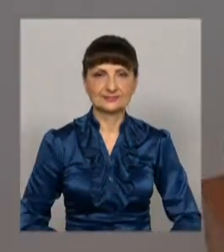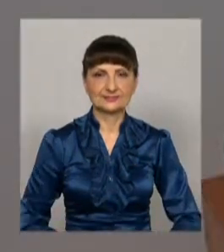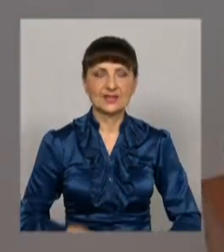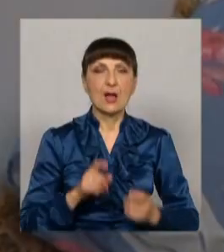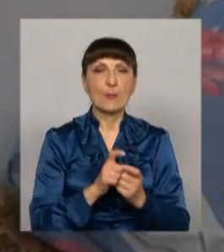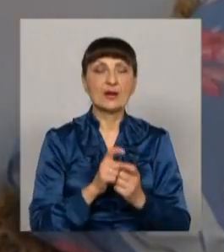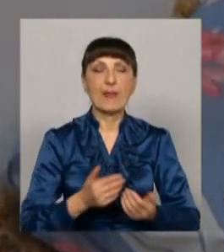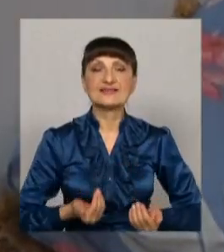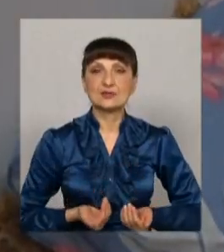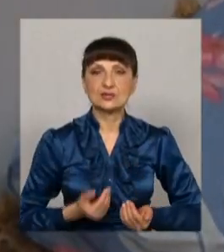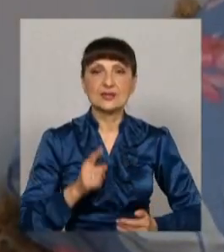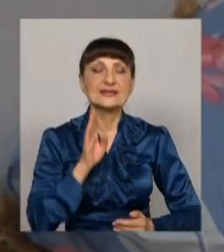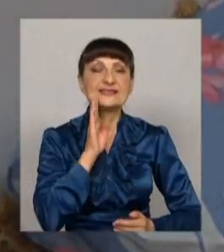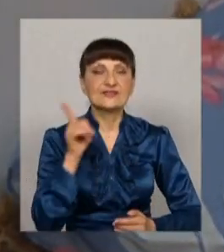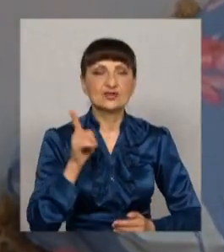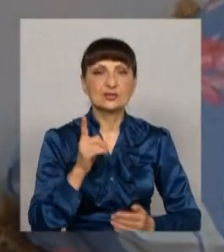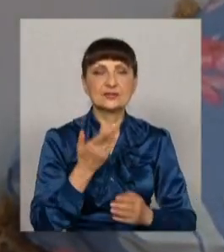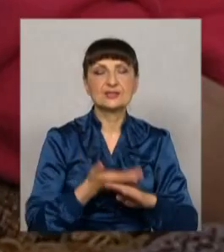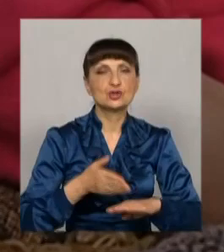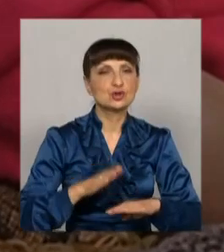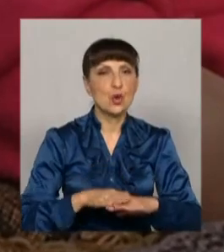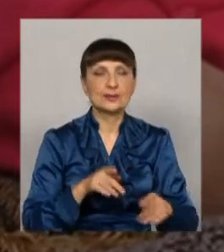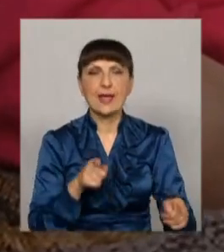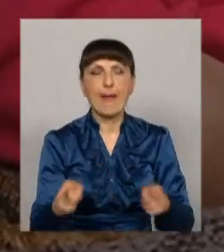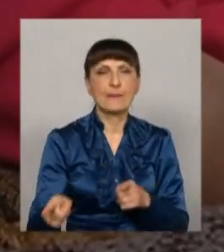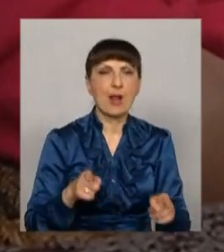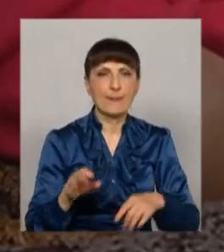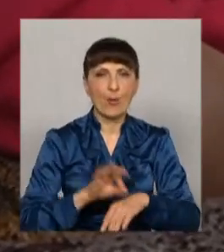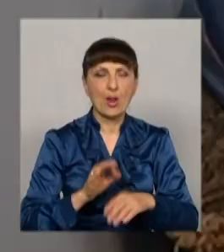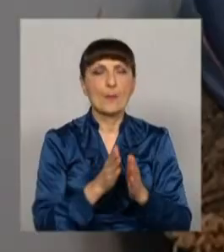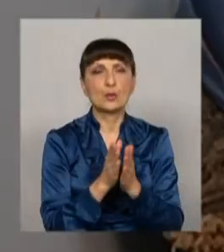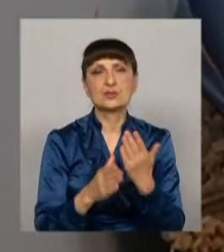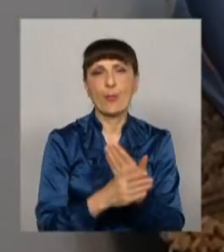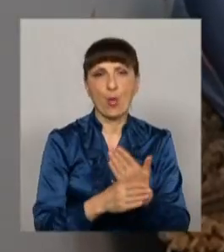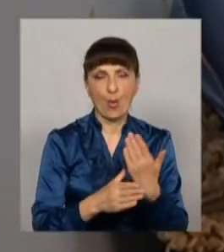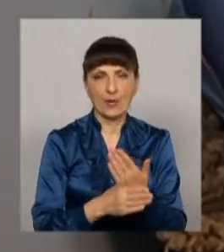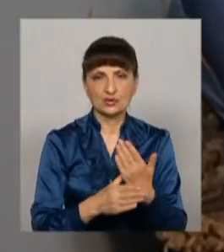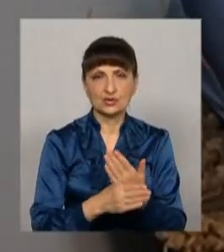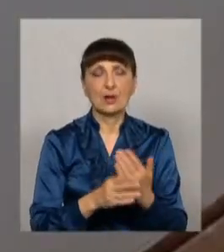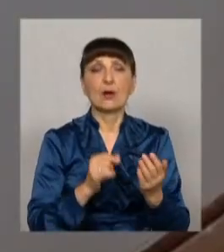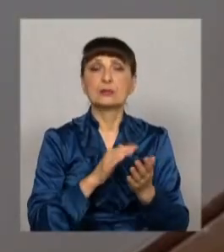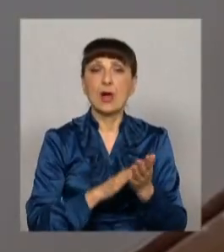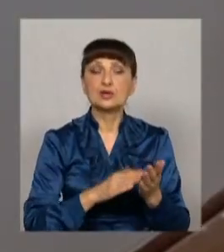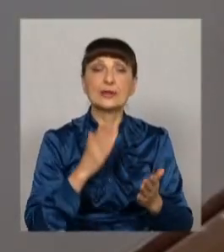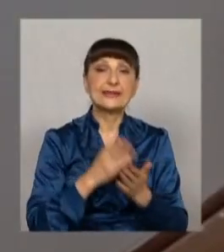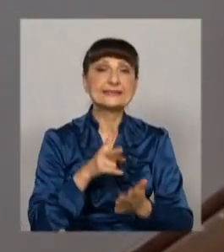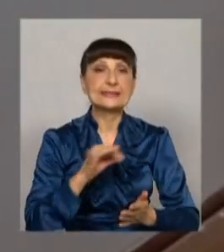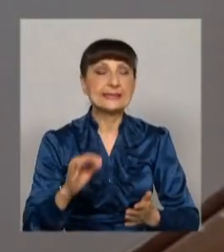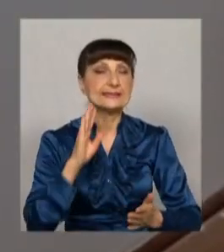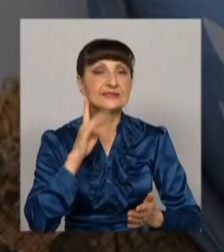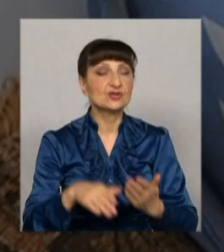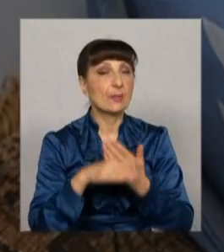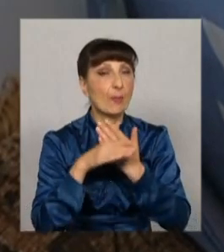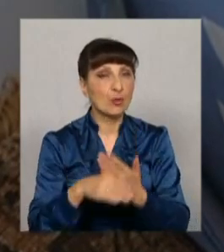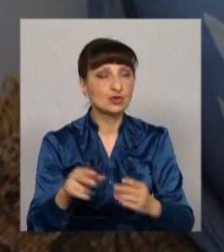Борьба за жизнь. Молодая алматинка, испытывающая тяжелые приступы эпилепсии, просит помощи. Ануар Амангельдинов о том, есть ли шансы побороть